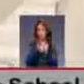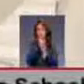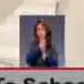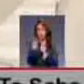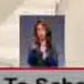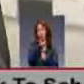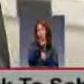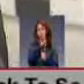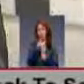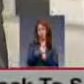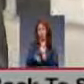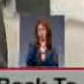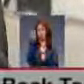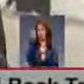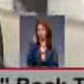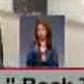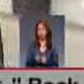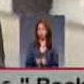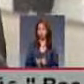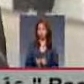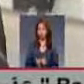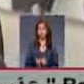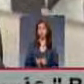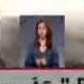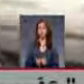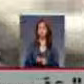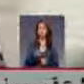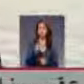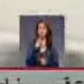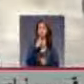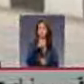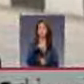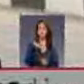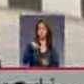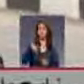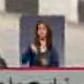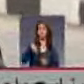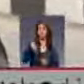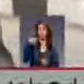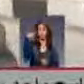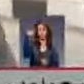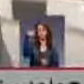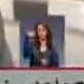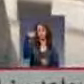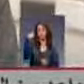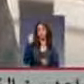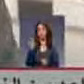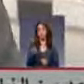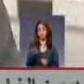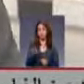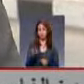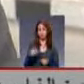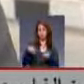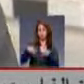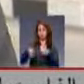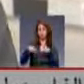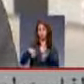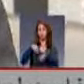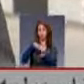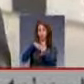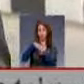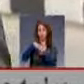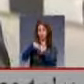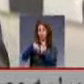صعبه دلوقتي بصراحه. زحمه المصطنع، وكل واحد ماشي في الشارع حاسس اللي هو الشارع ده بتاعه لوحده. هي